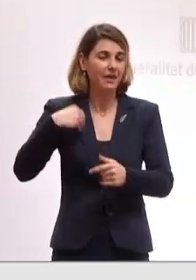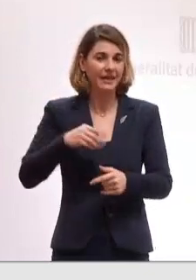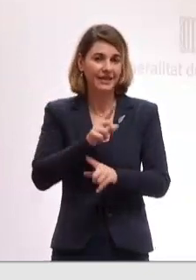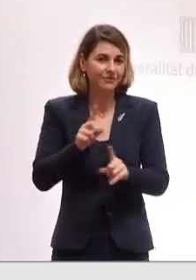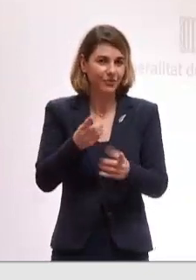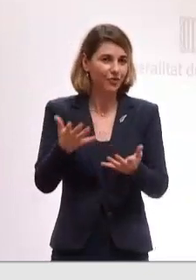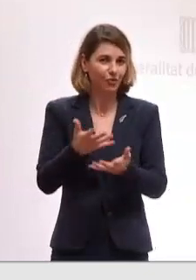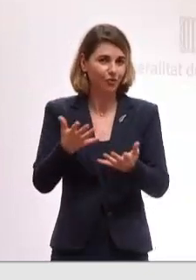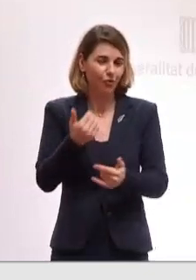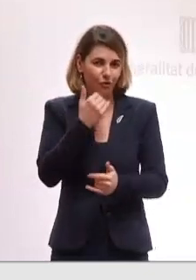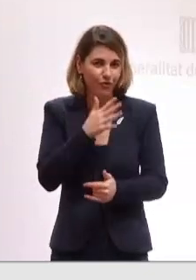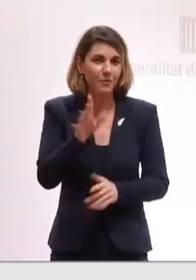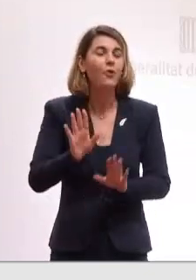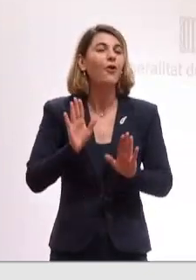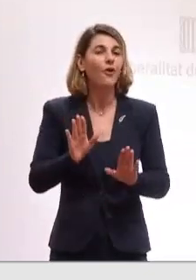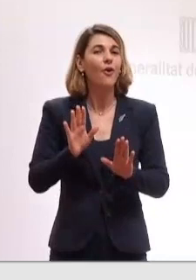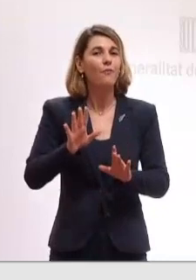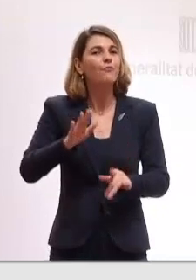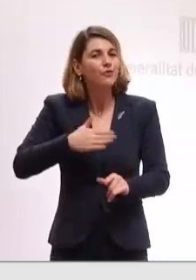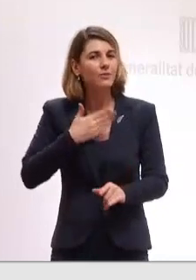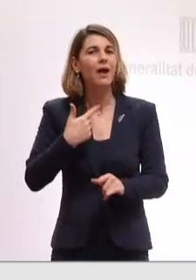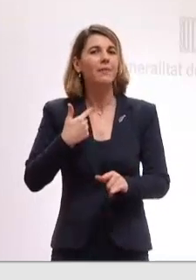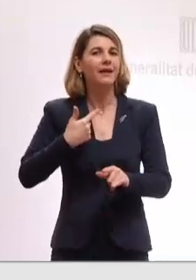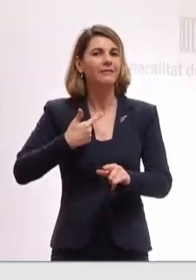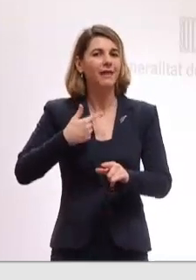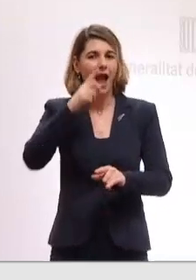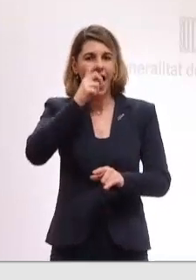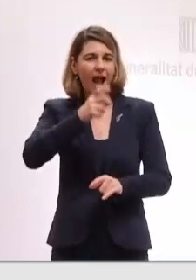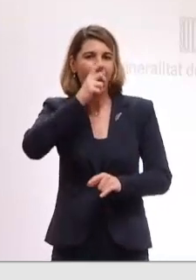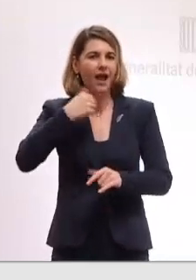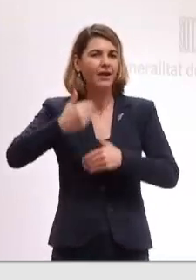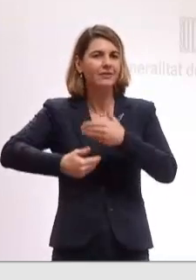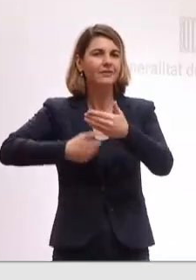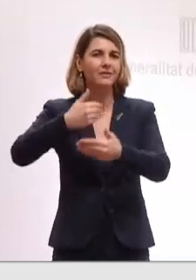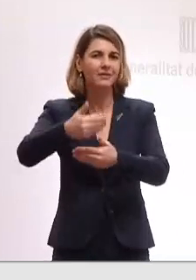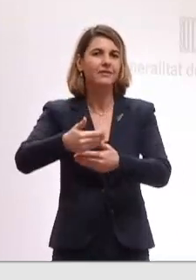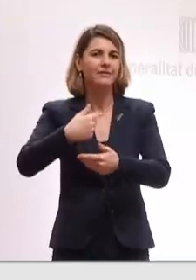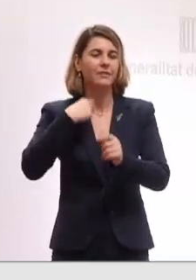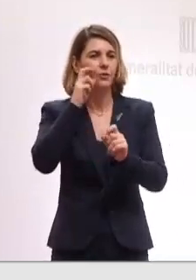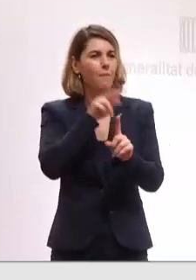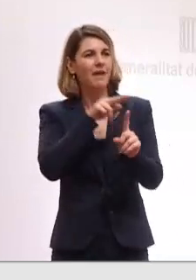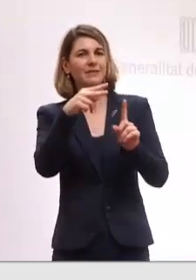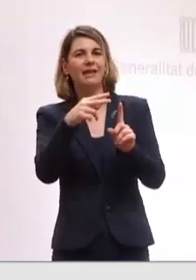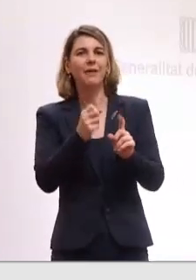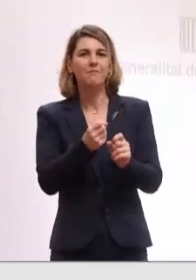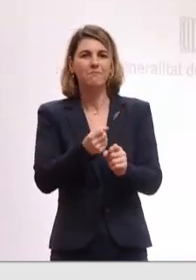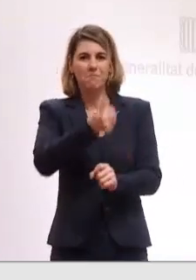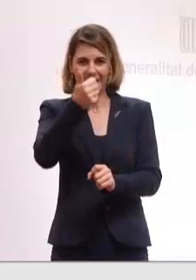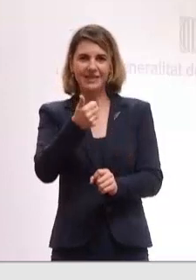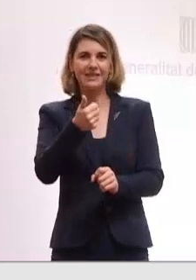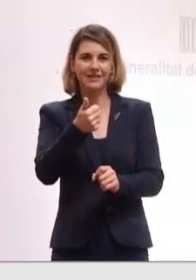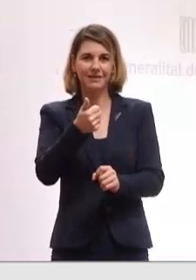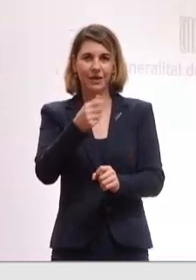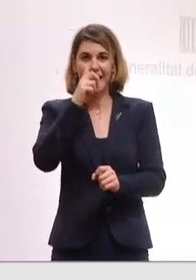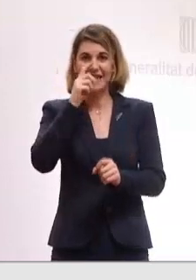moment. Però possiblement el pas dels anys ens dona més perspectiva. El que ha passat en els